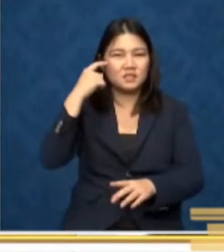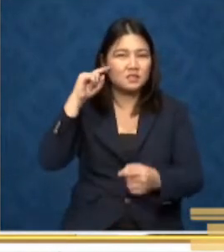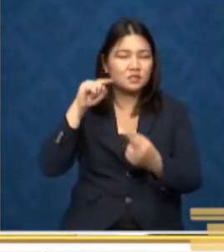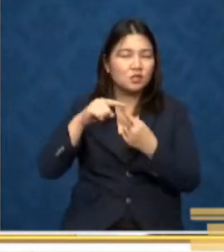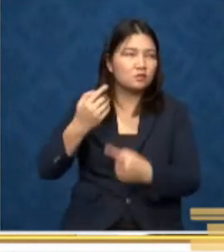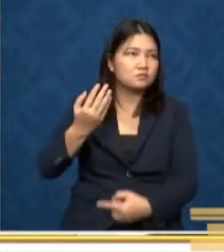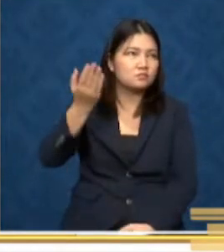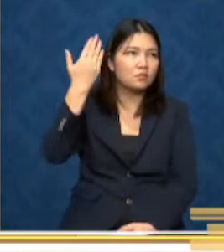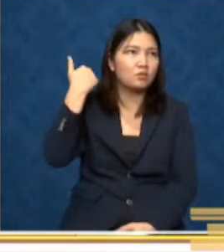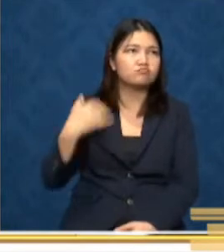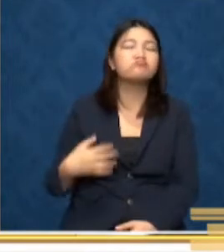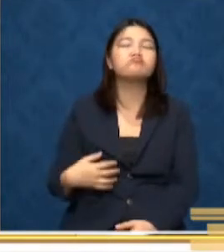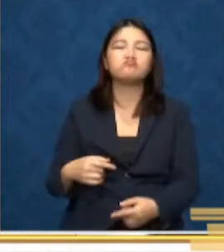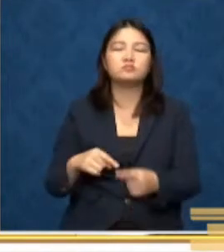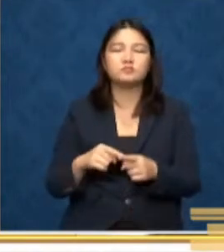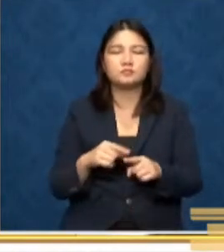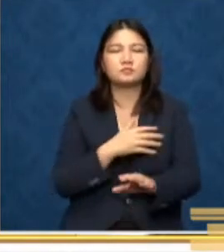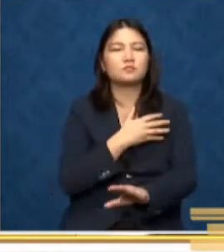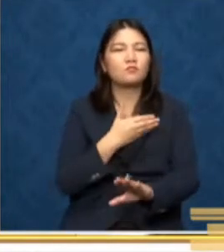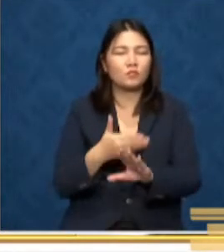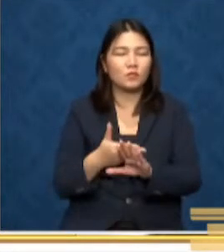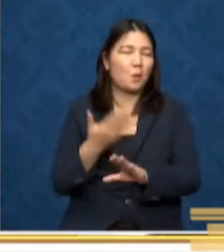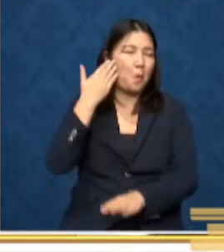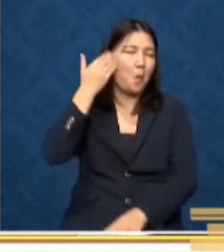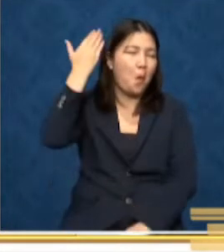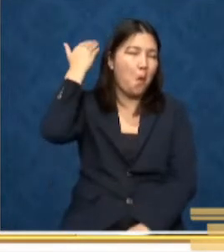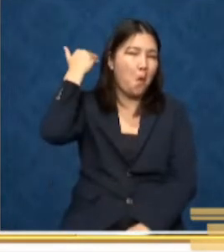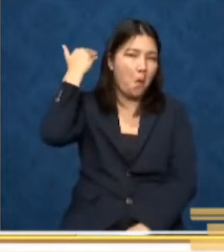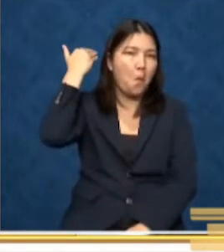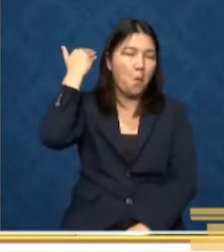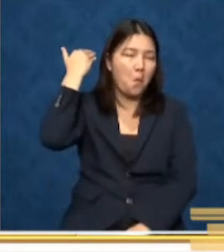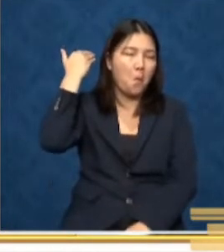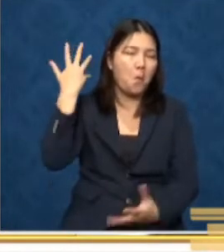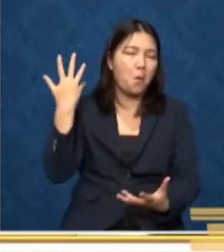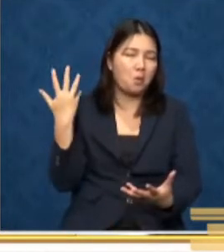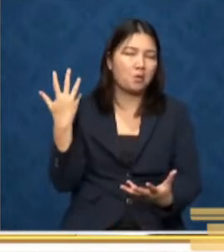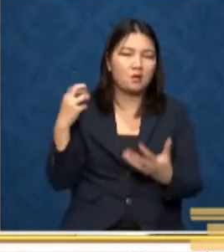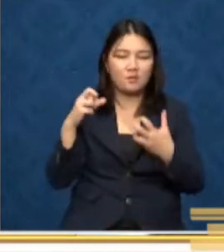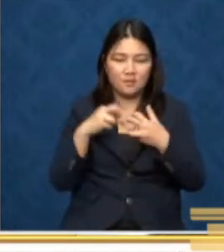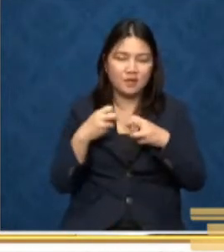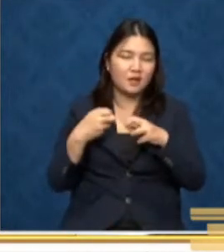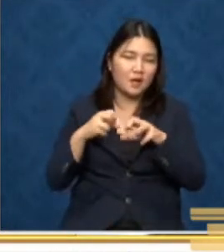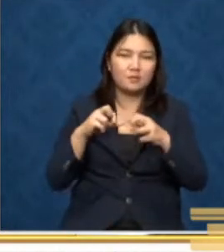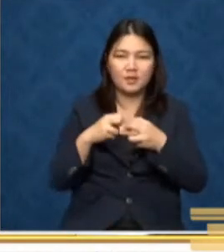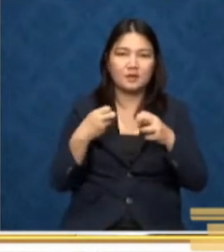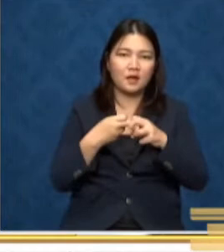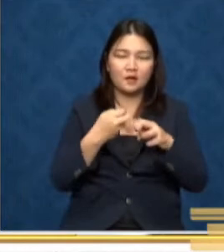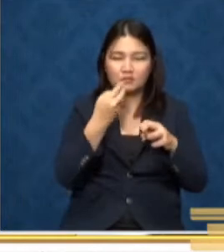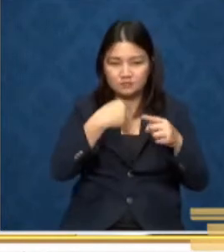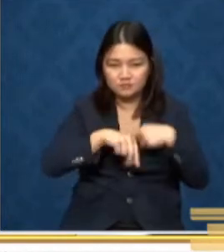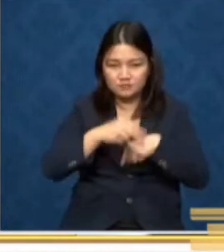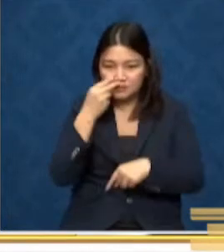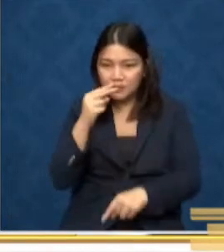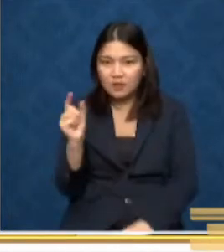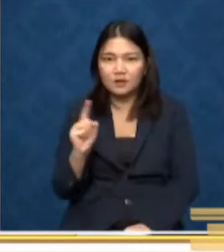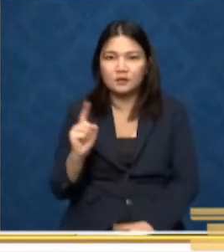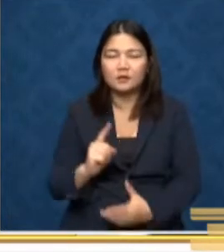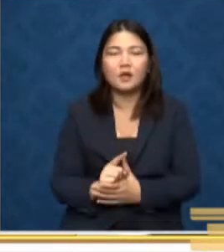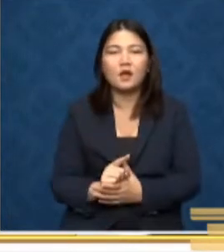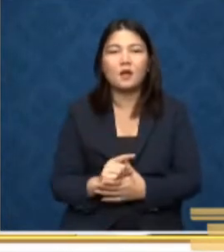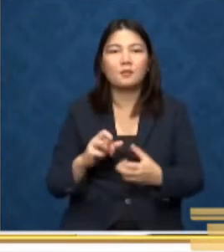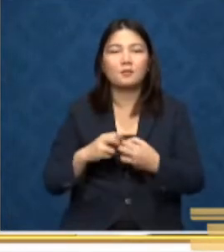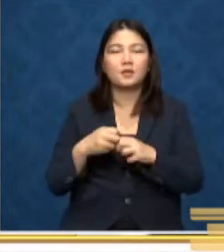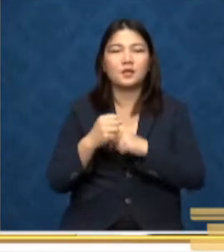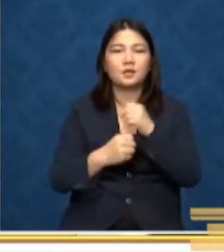ต่อเนื่องนะครับผมเองก็ได้มีโอกาสไปรับรู้ปัญหาใหญ่